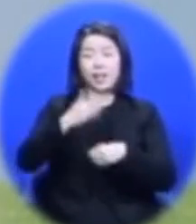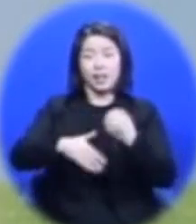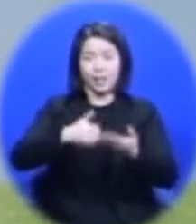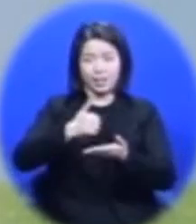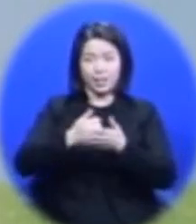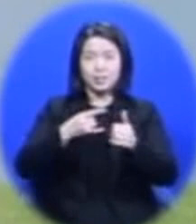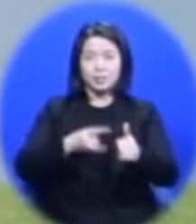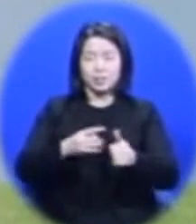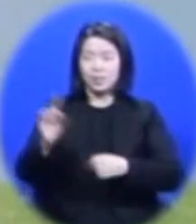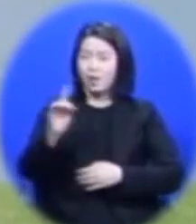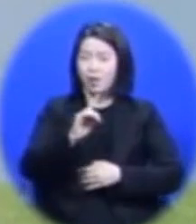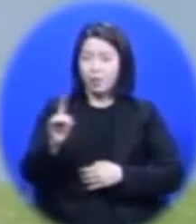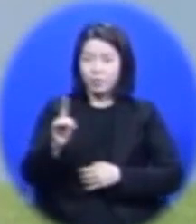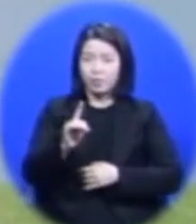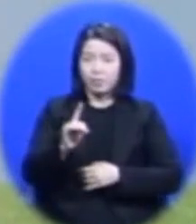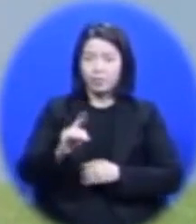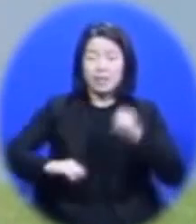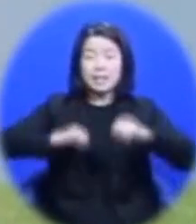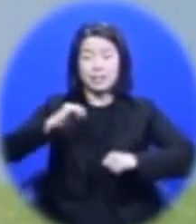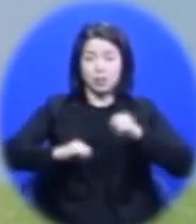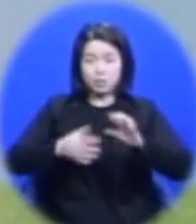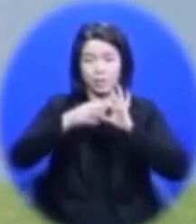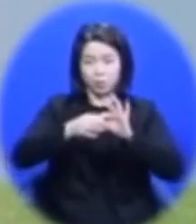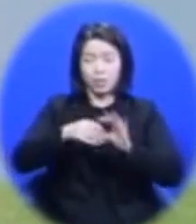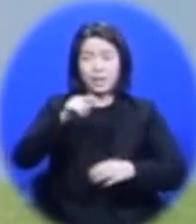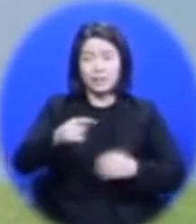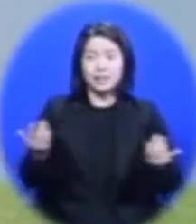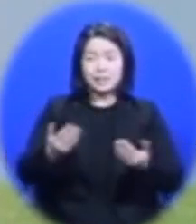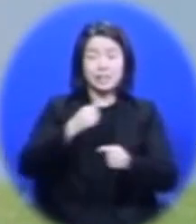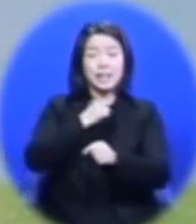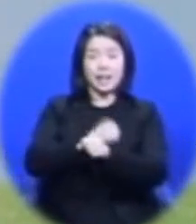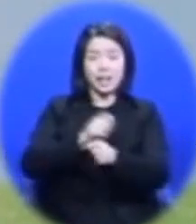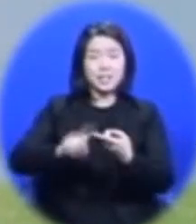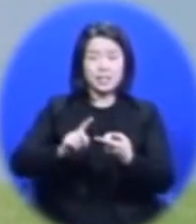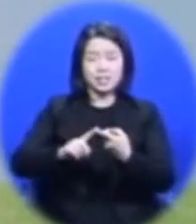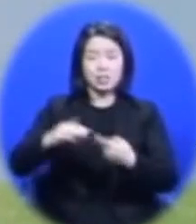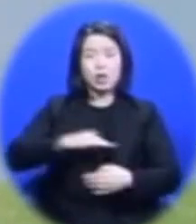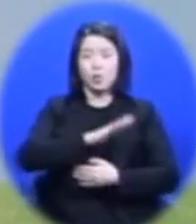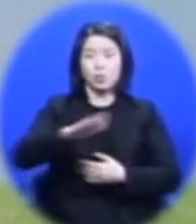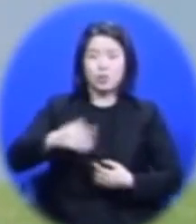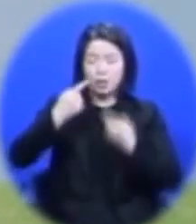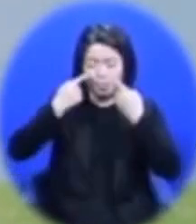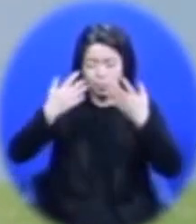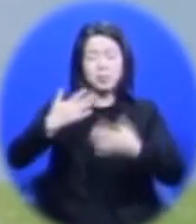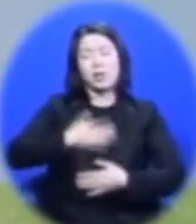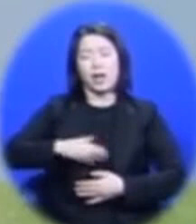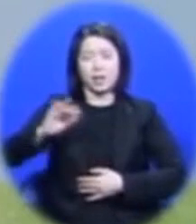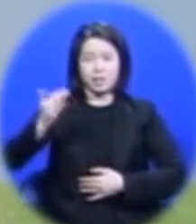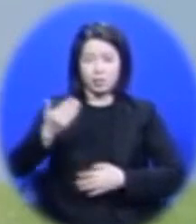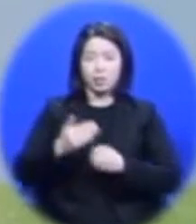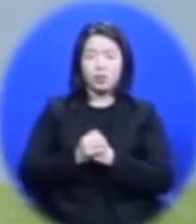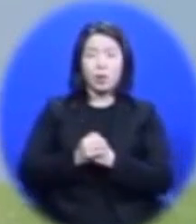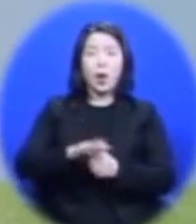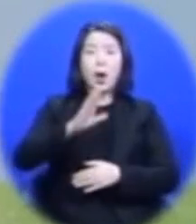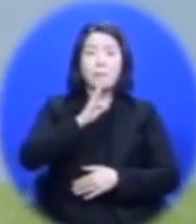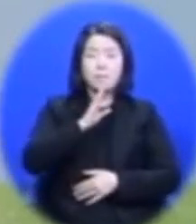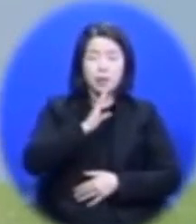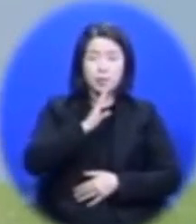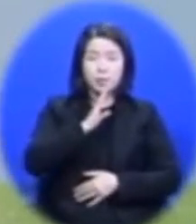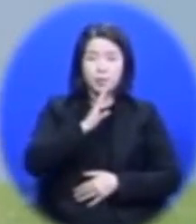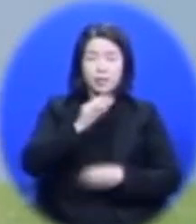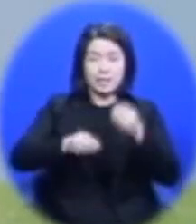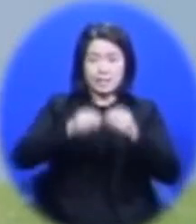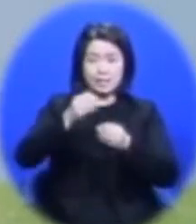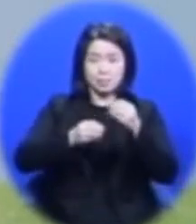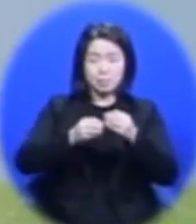하나님께서 어떤 역사를 통해 그 일을 하실지를 우리가 분명히 알아야 합니다. 바로